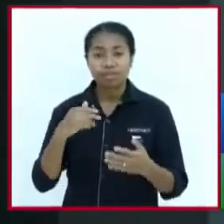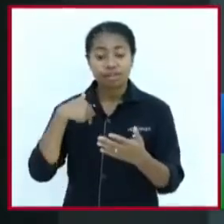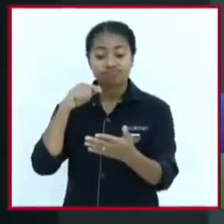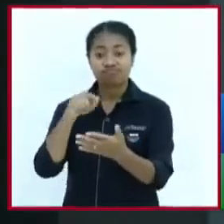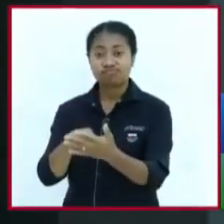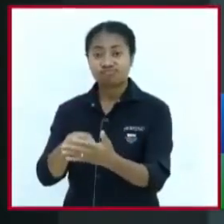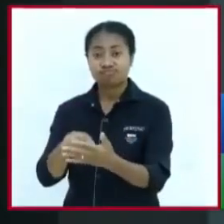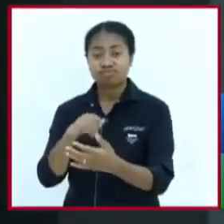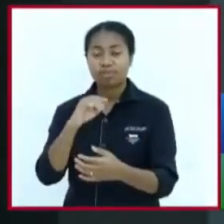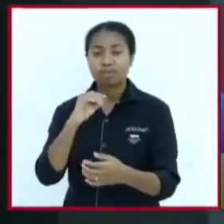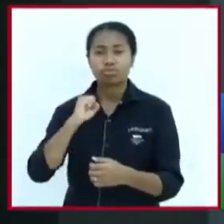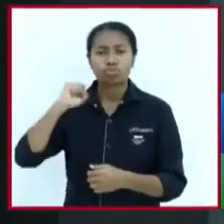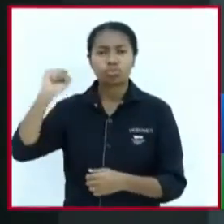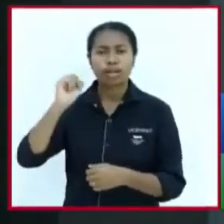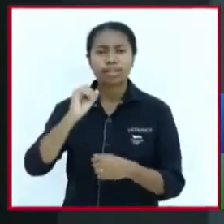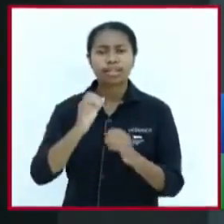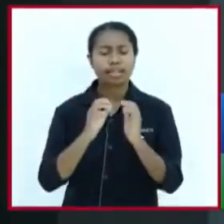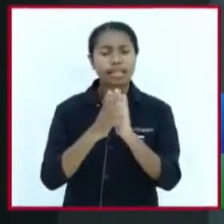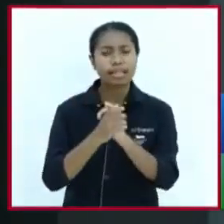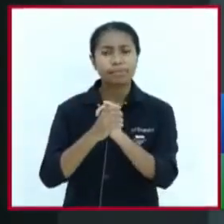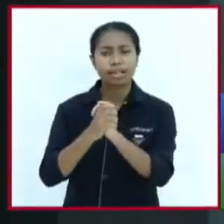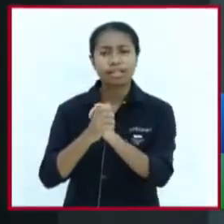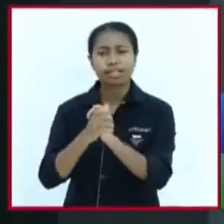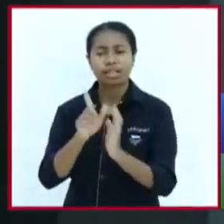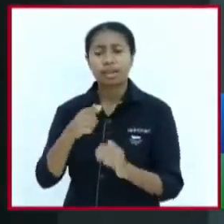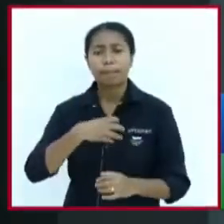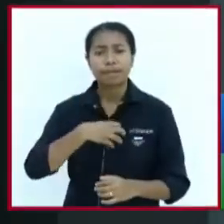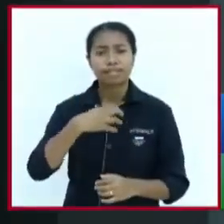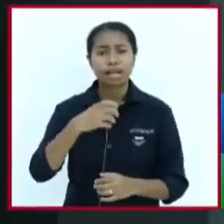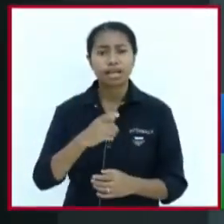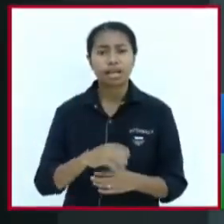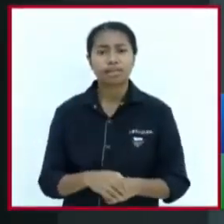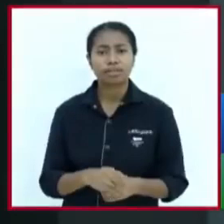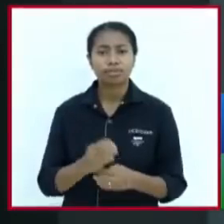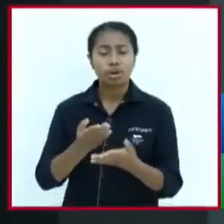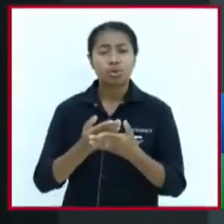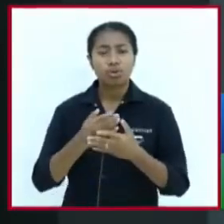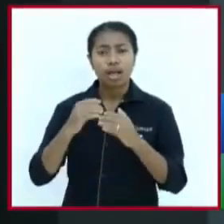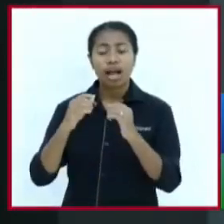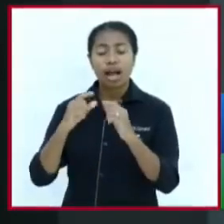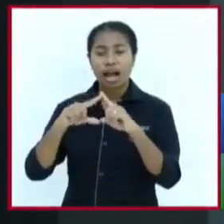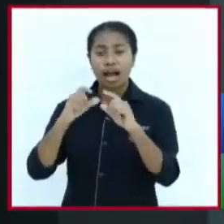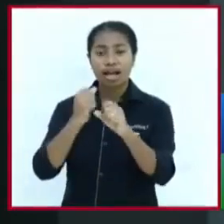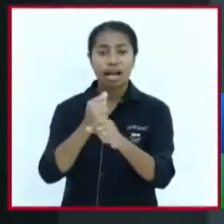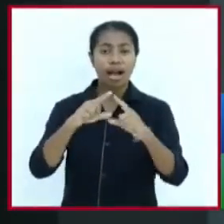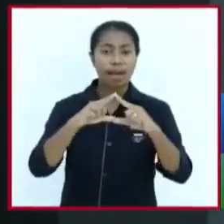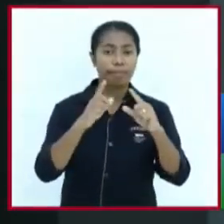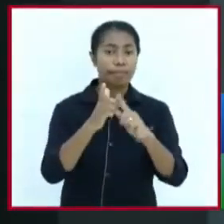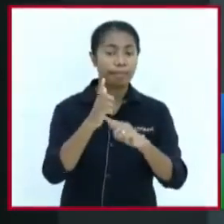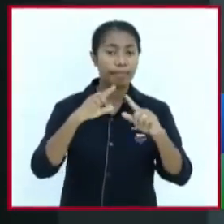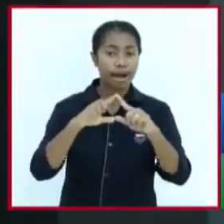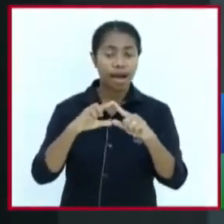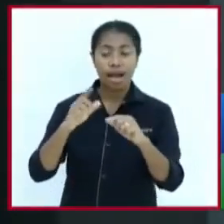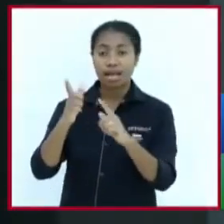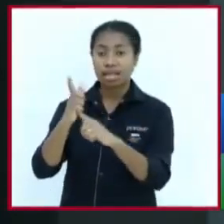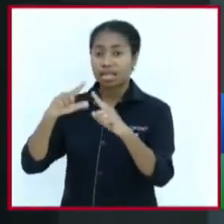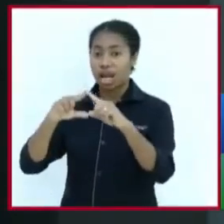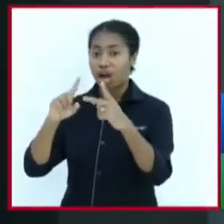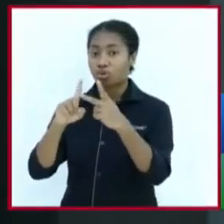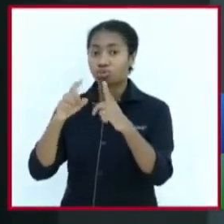iman Kristen atau Kristus yang dipercayanya melampaui agama Yahudi dengan seluruh sistem ibadahnya